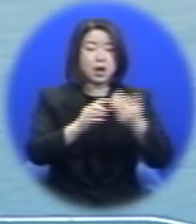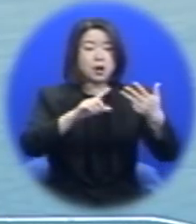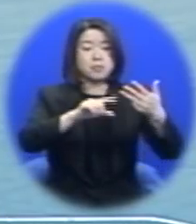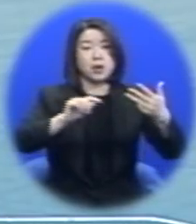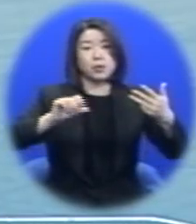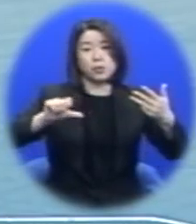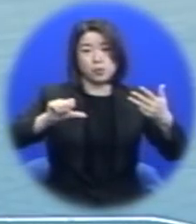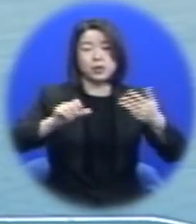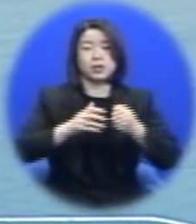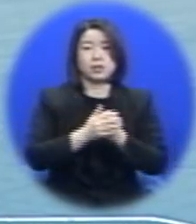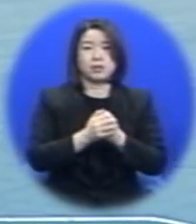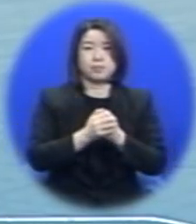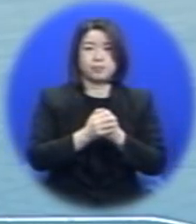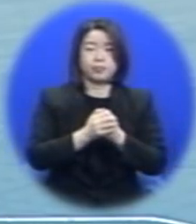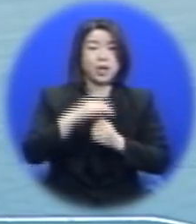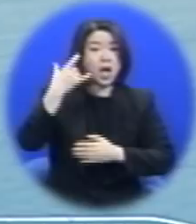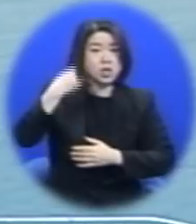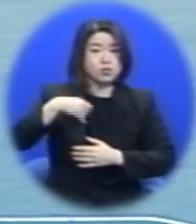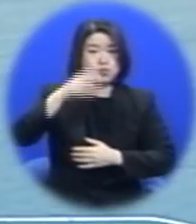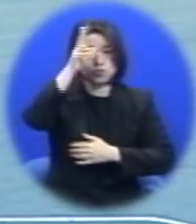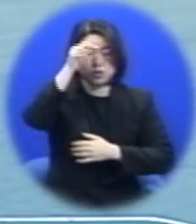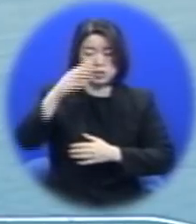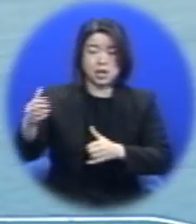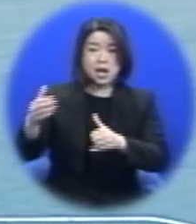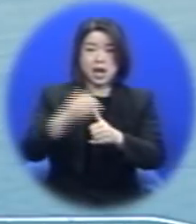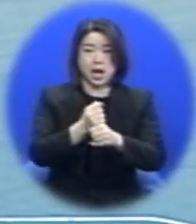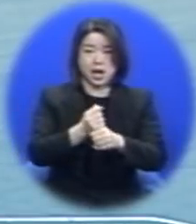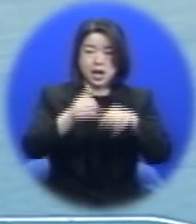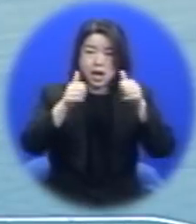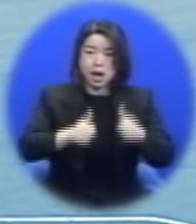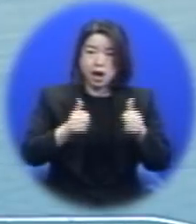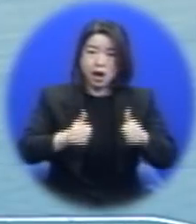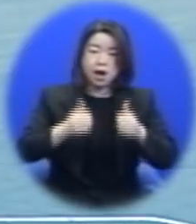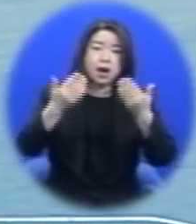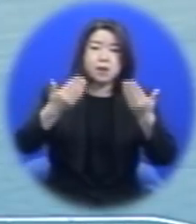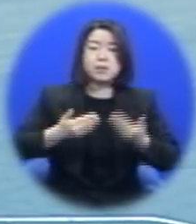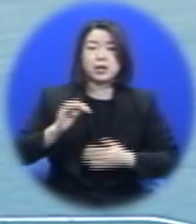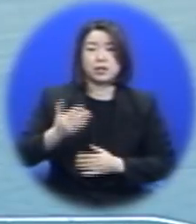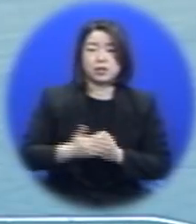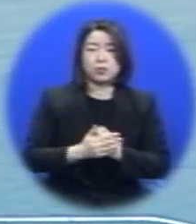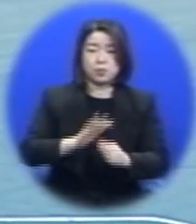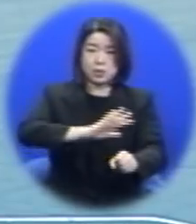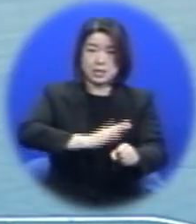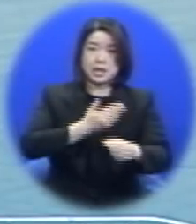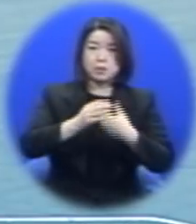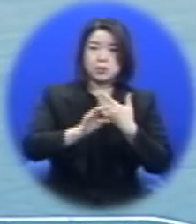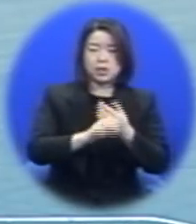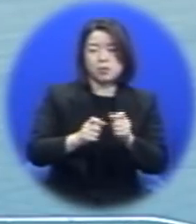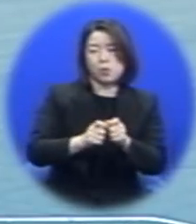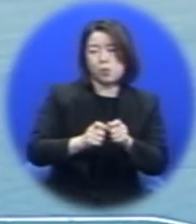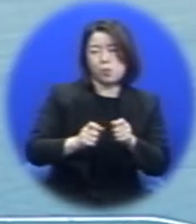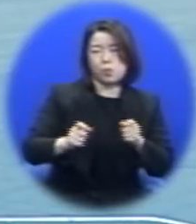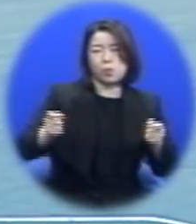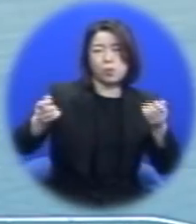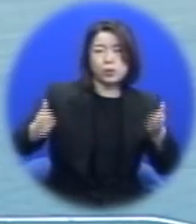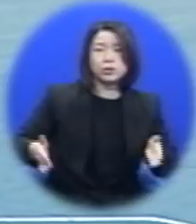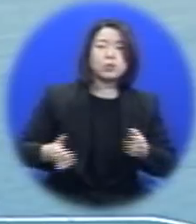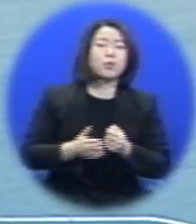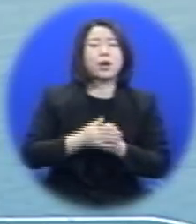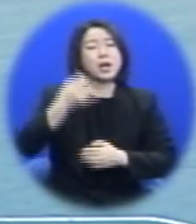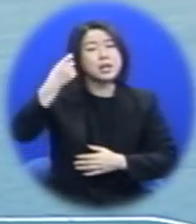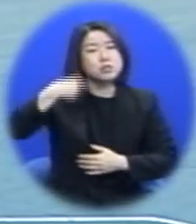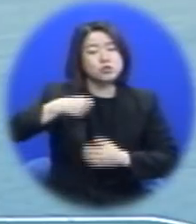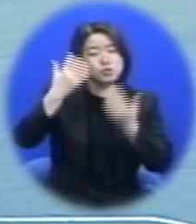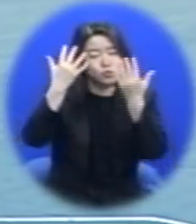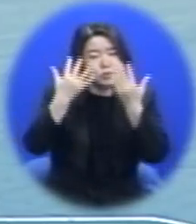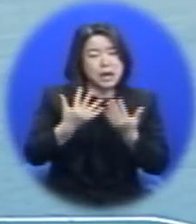선교사님이 공안에 체포가 되고 재판을 받게 되고 잘못하면 오래 오래 중국